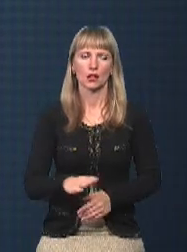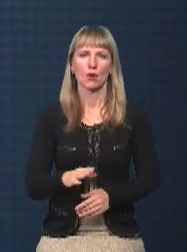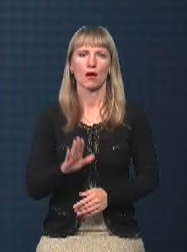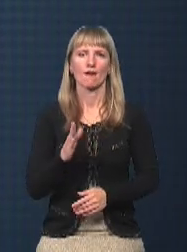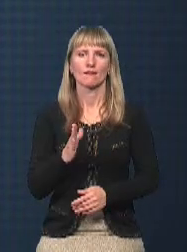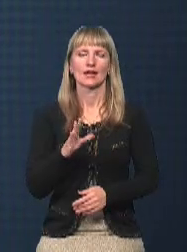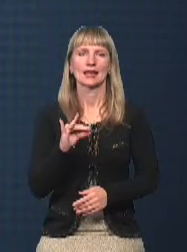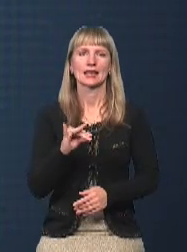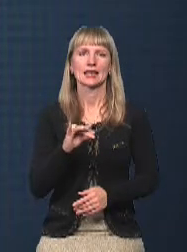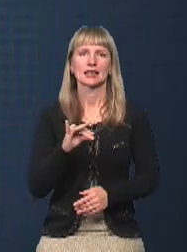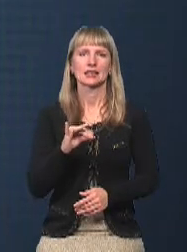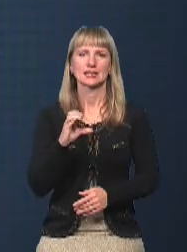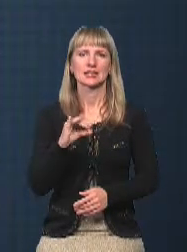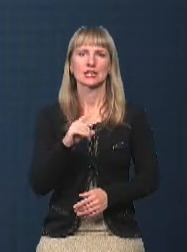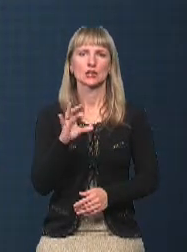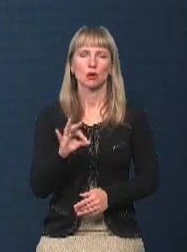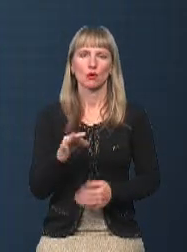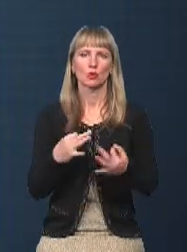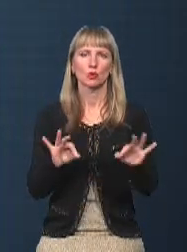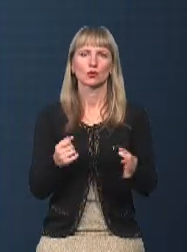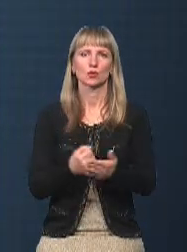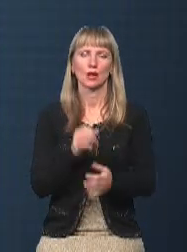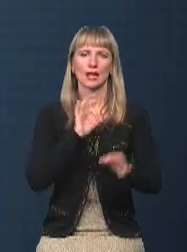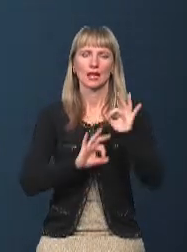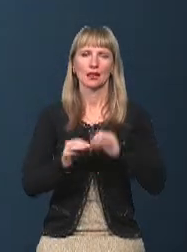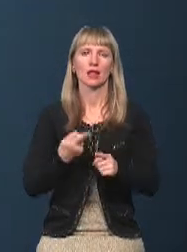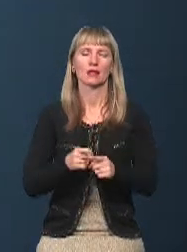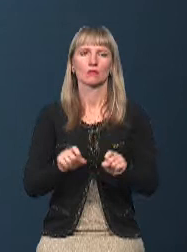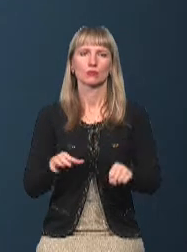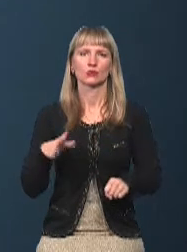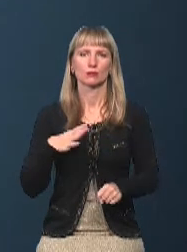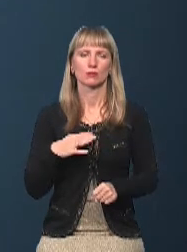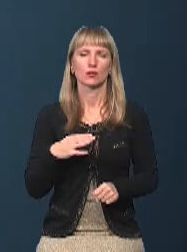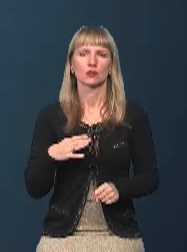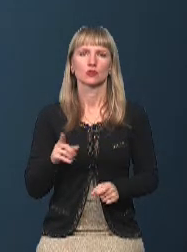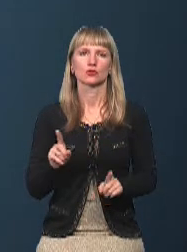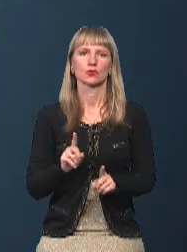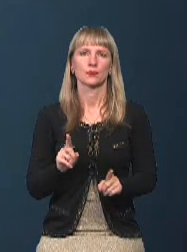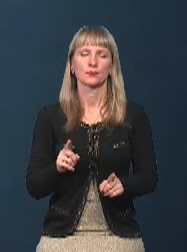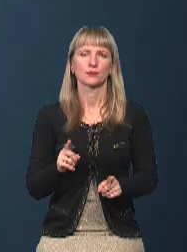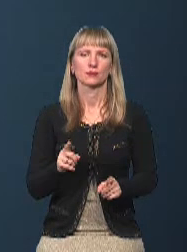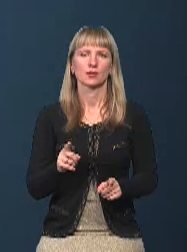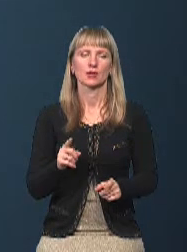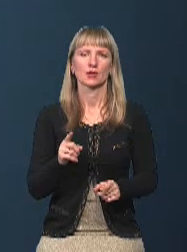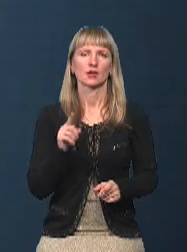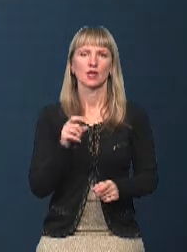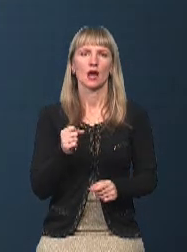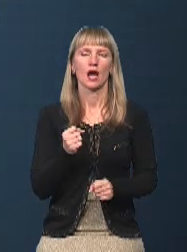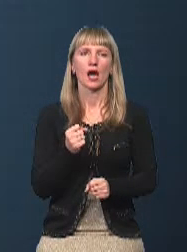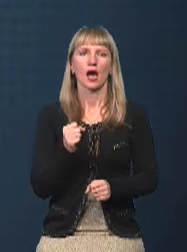ліків. Це може бути і, насправді, ну, де-факто буває і прострочена аптечка